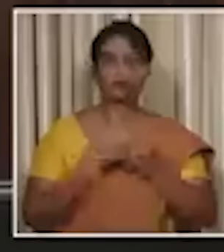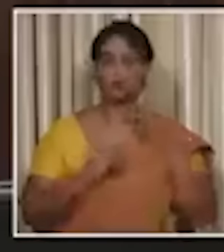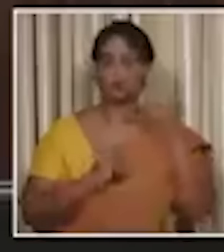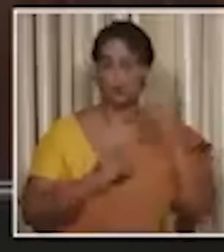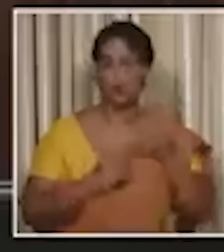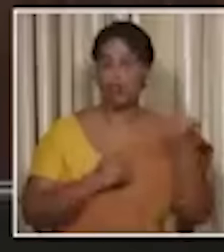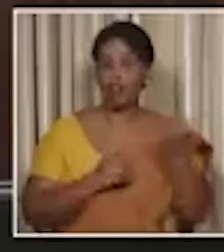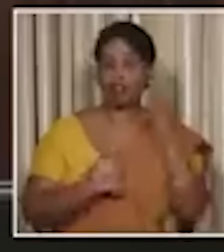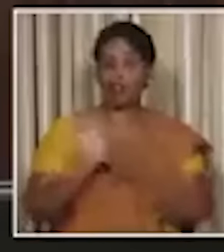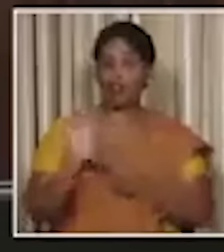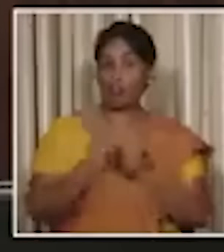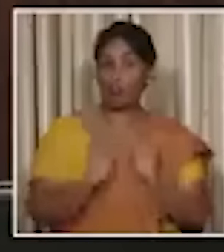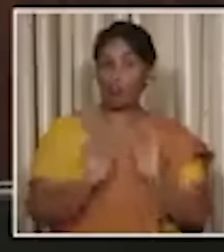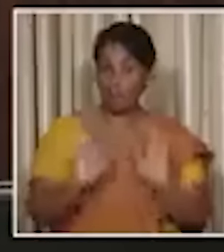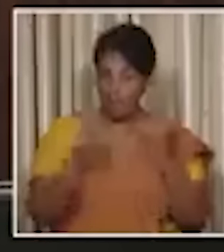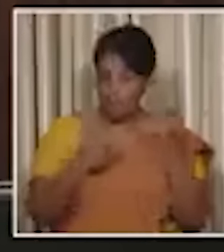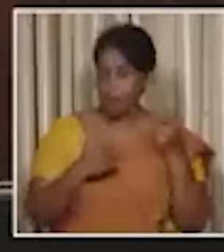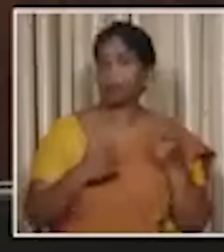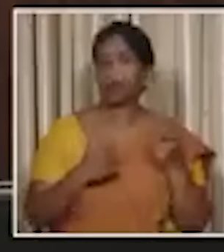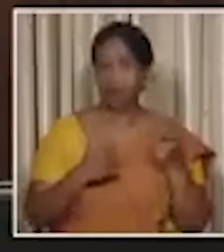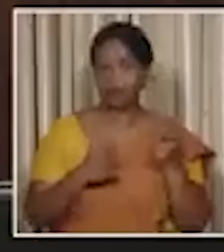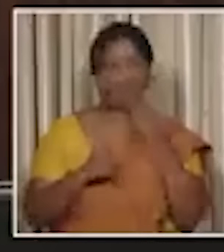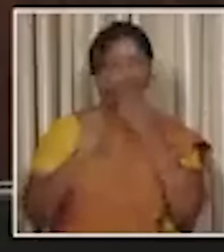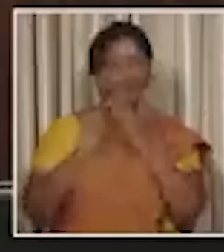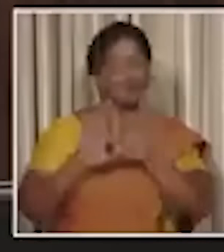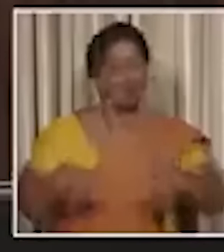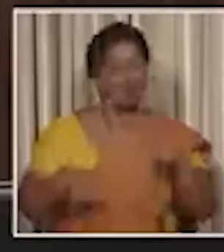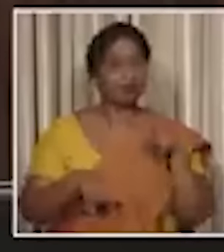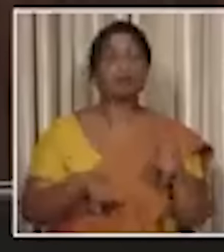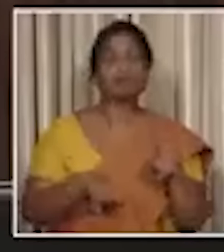பொது நோக்கத்துடன் நாங்கள் இணைந்திருக்கின்றோம்.